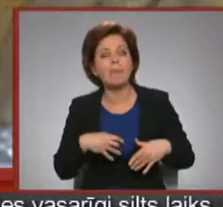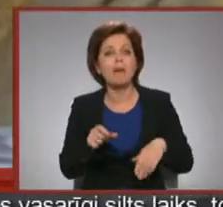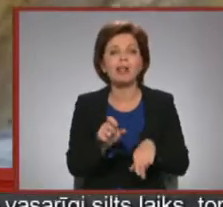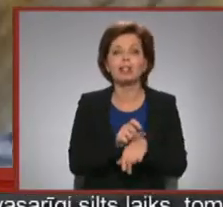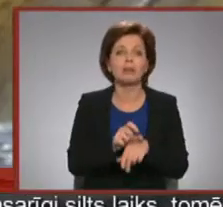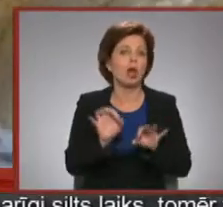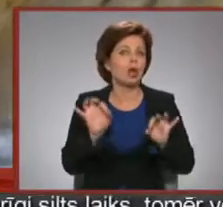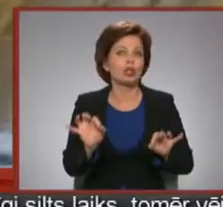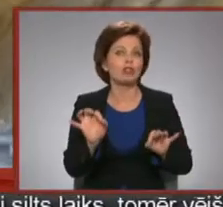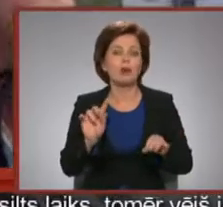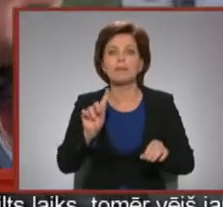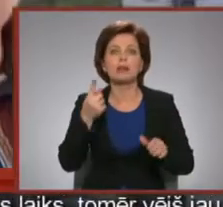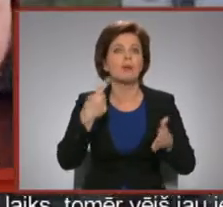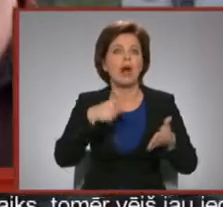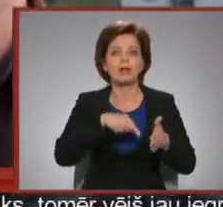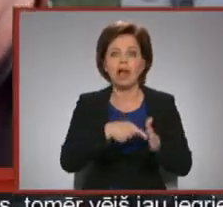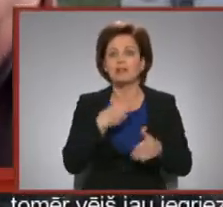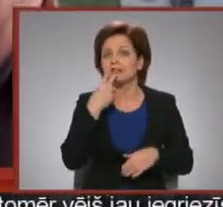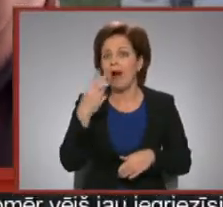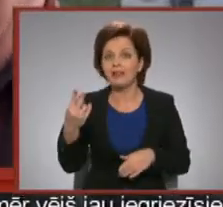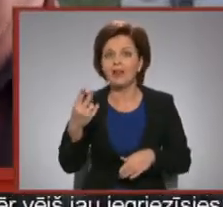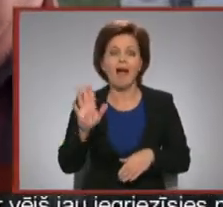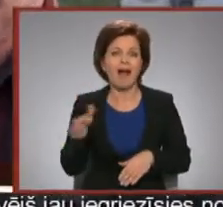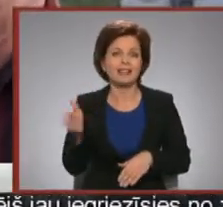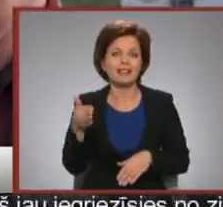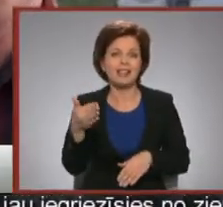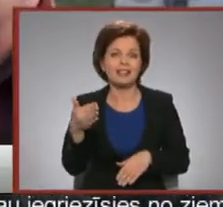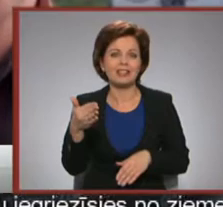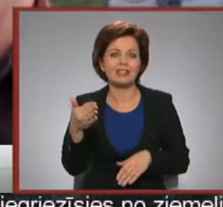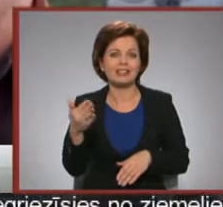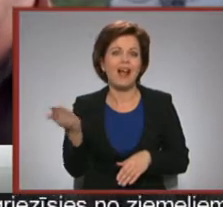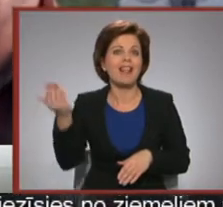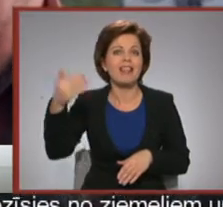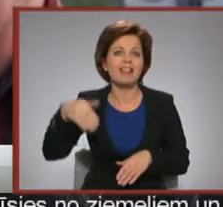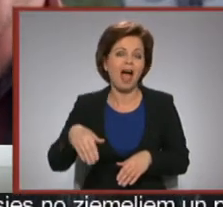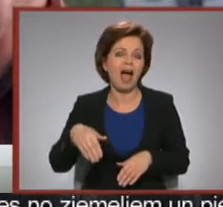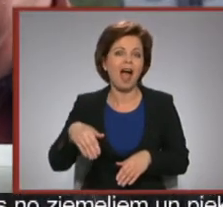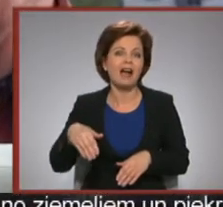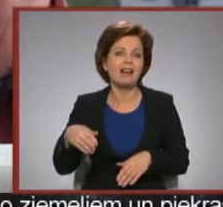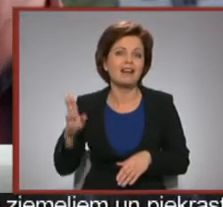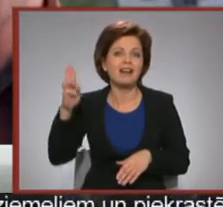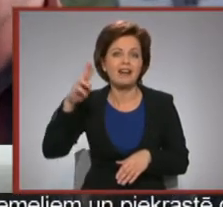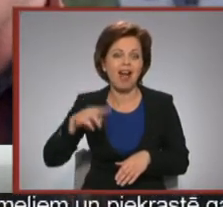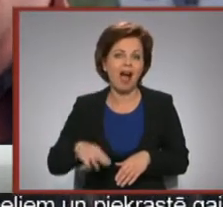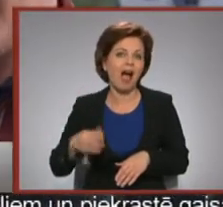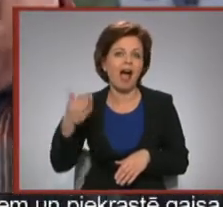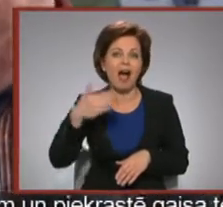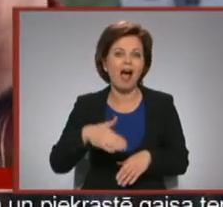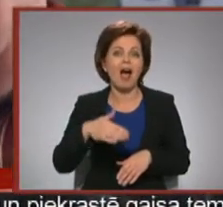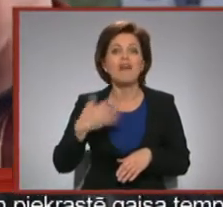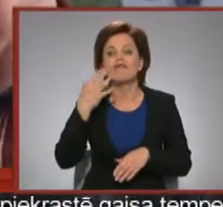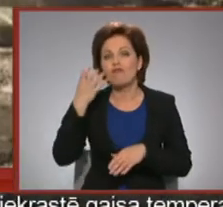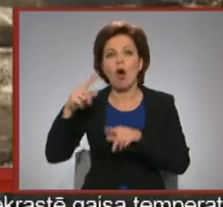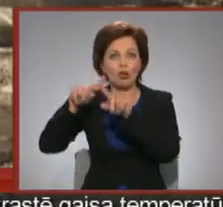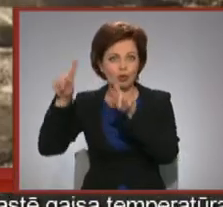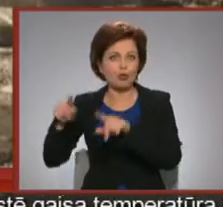pirmo reizi patīkam paskatīties, kā zivs lēkā, jo dzirdēts ir daudz, bildes redzētas. Un kā kādreiz